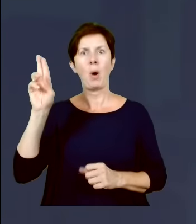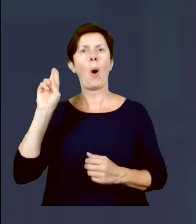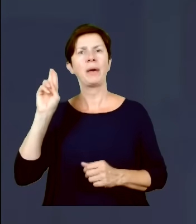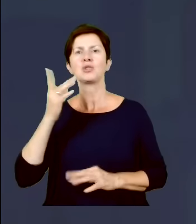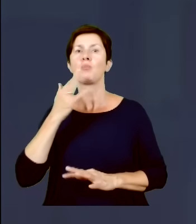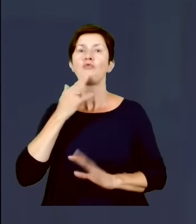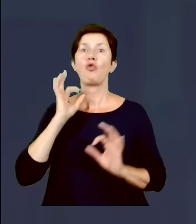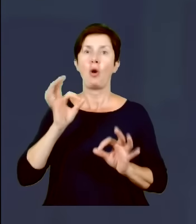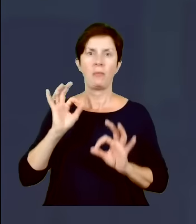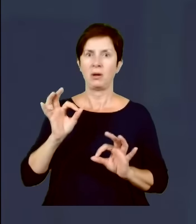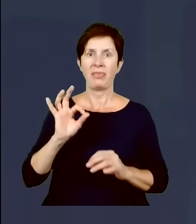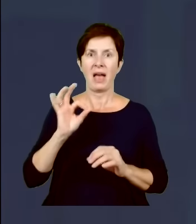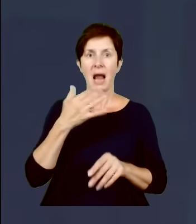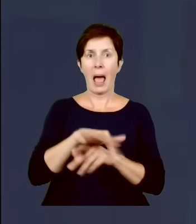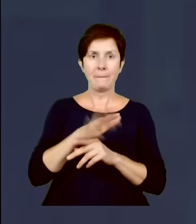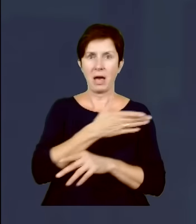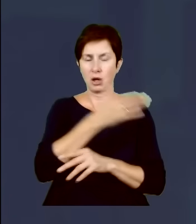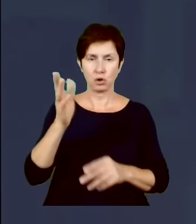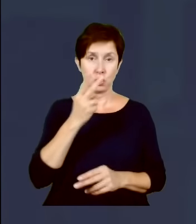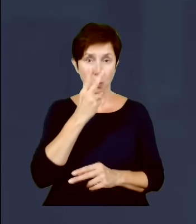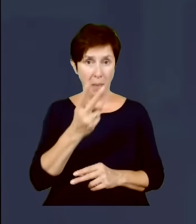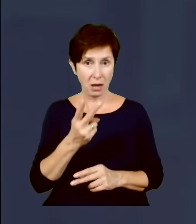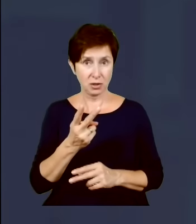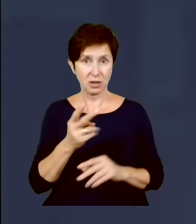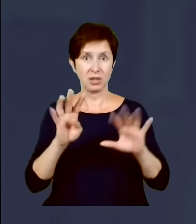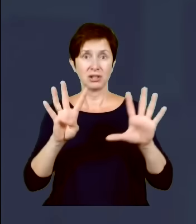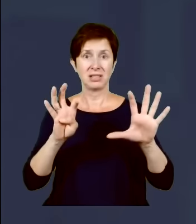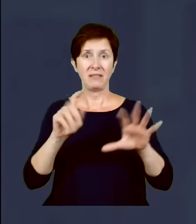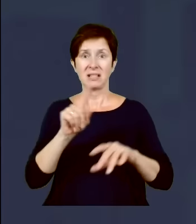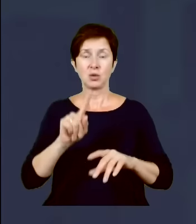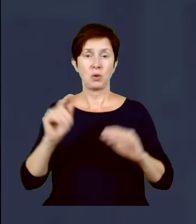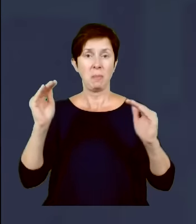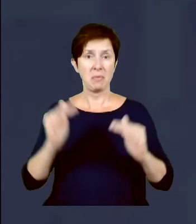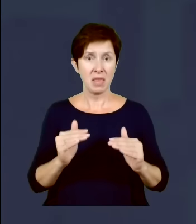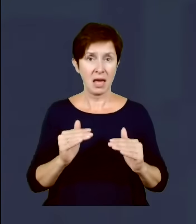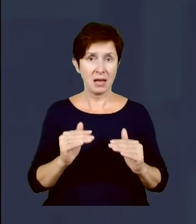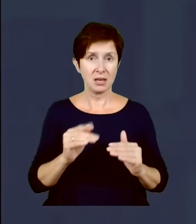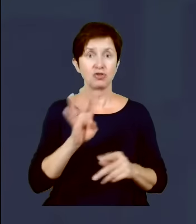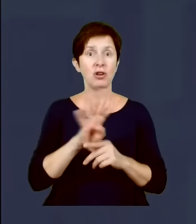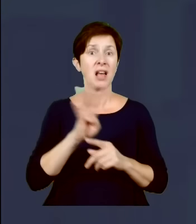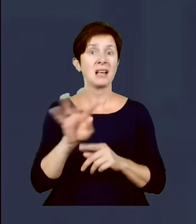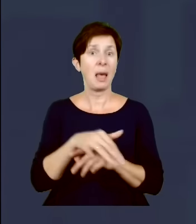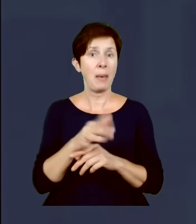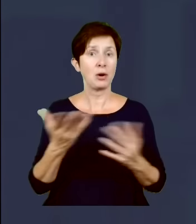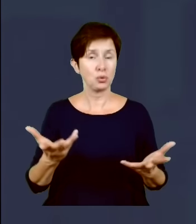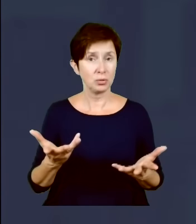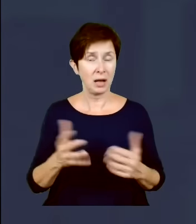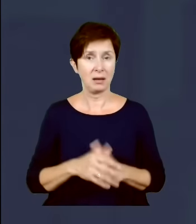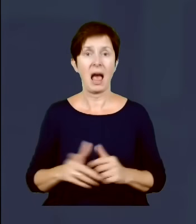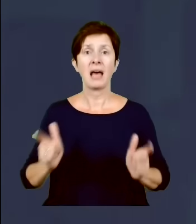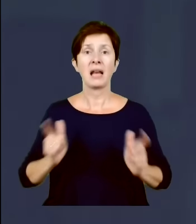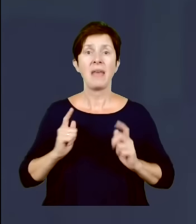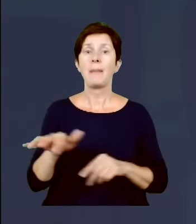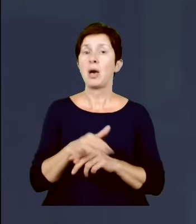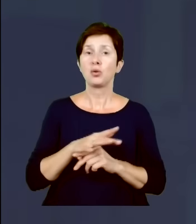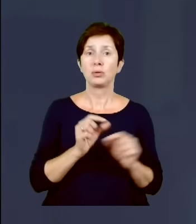zobaczą emeryci że 14 są o 900 zł mniejsze zobaczą że nie ma tej waloryzacji rent i emerytur